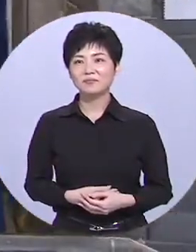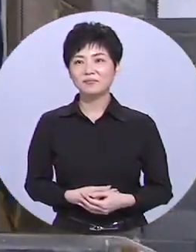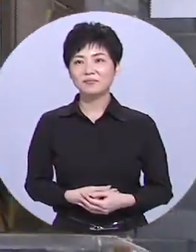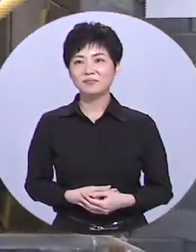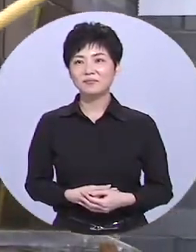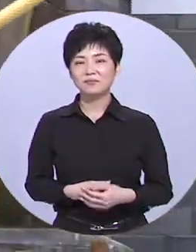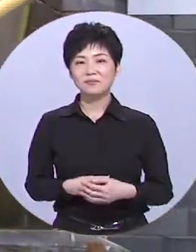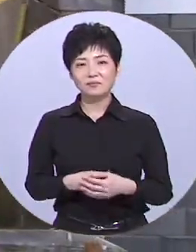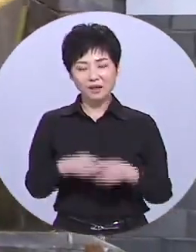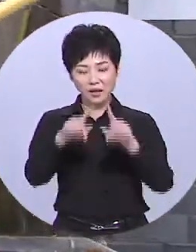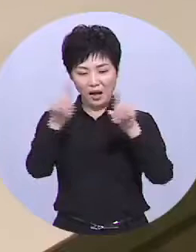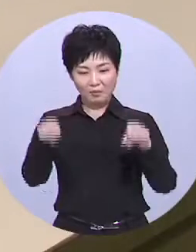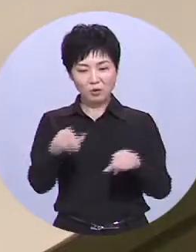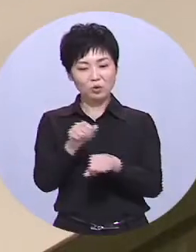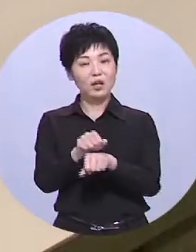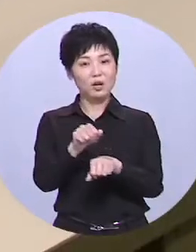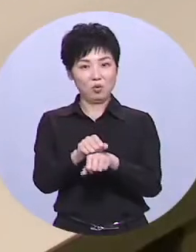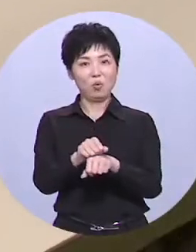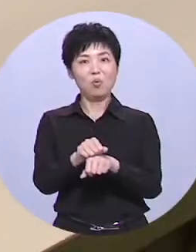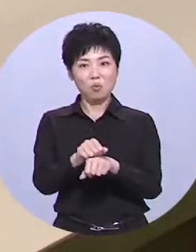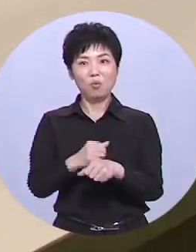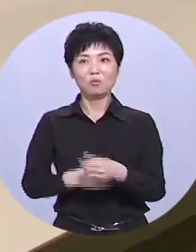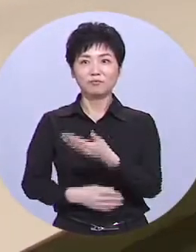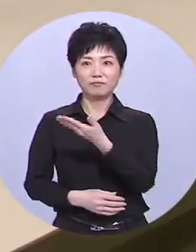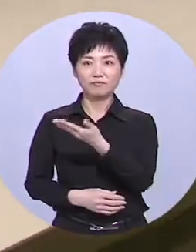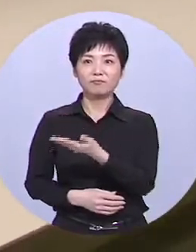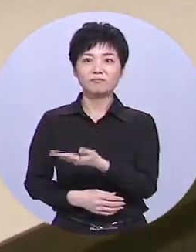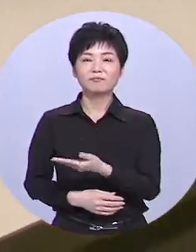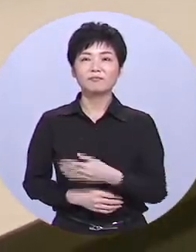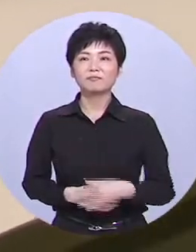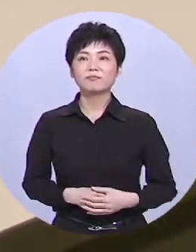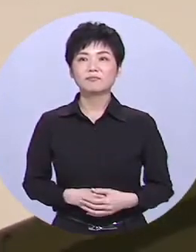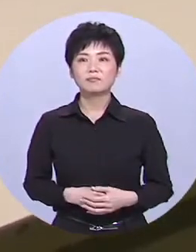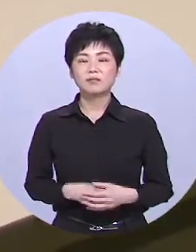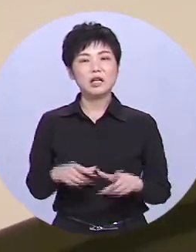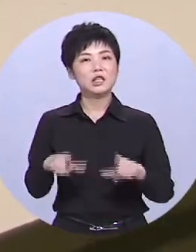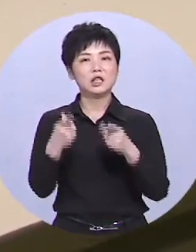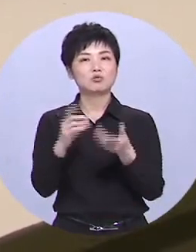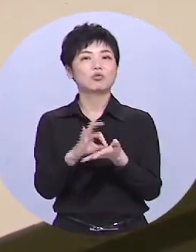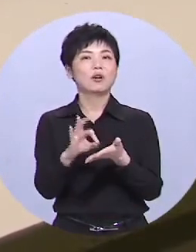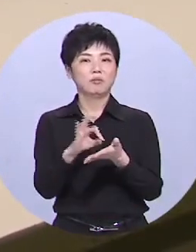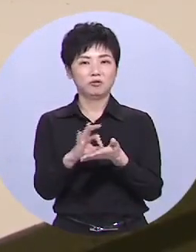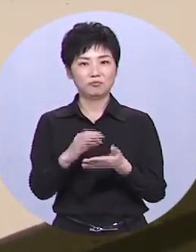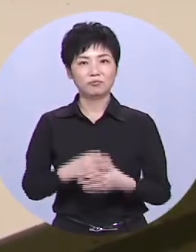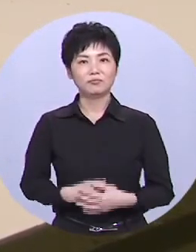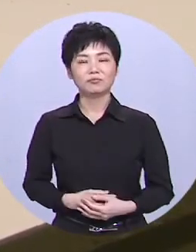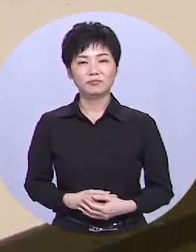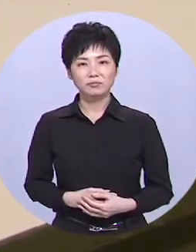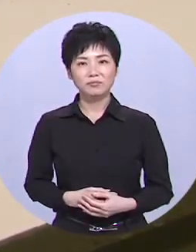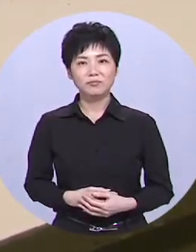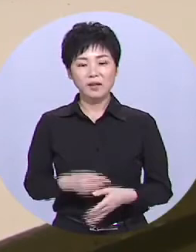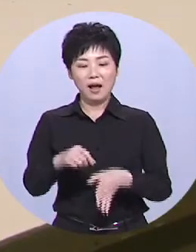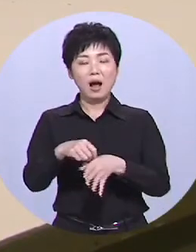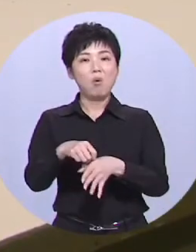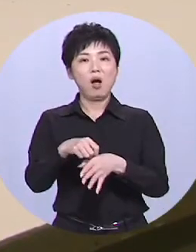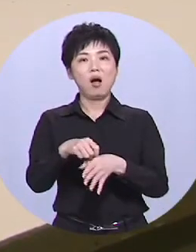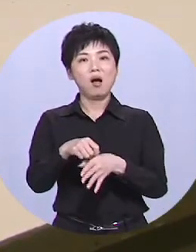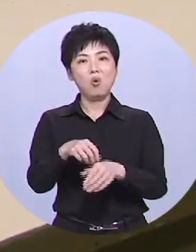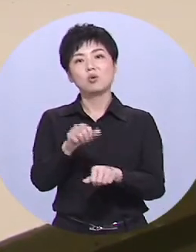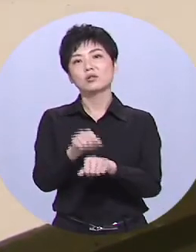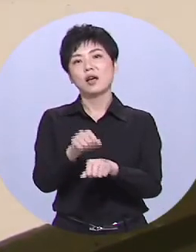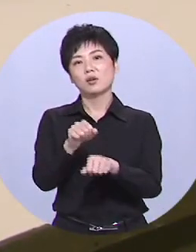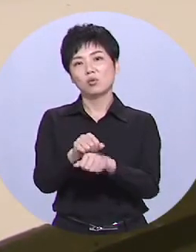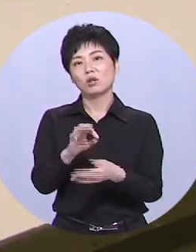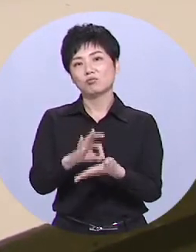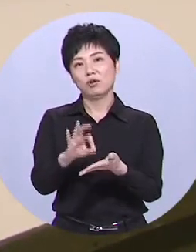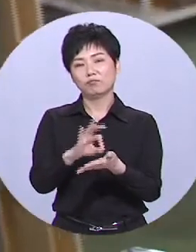紙の材料となるものはですね、楮って言います。 楮、 クワガの植物なんですね。この皮が和紙の材料として使